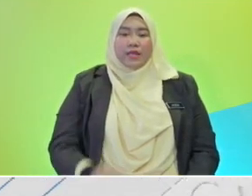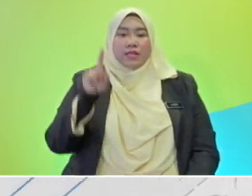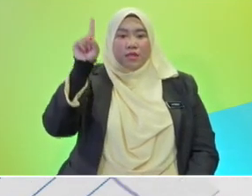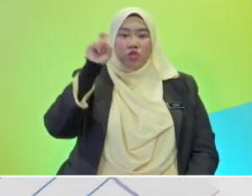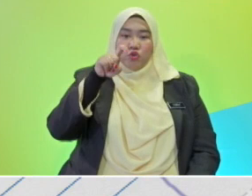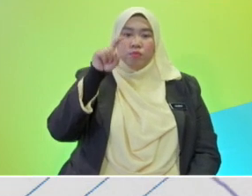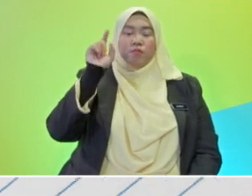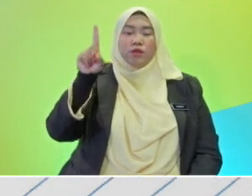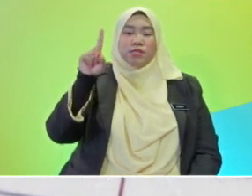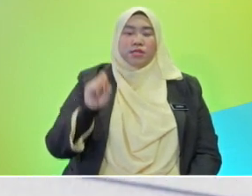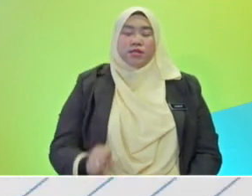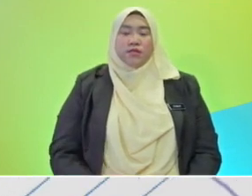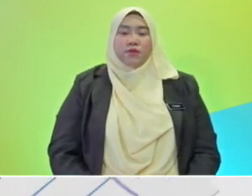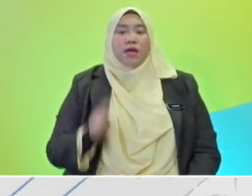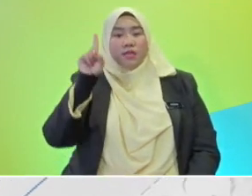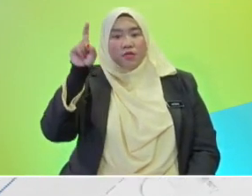perpuluhan satu satu